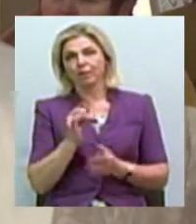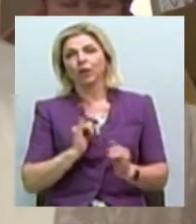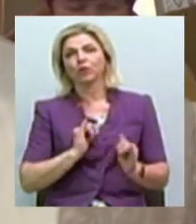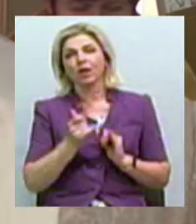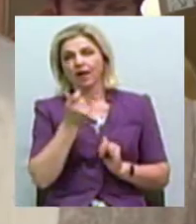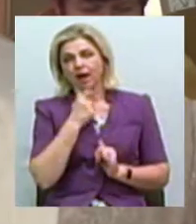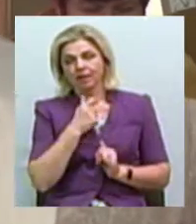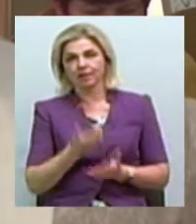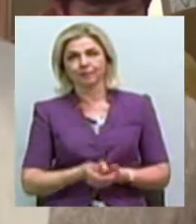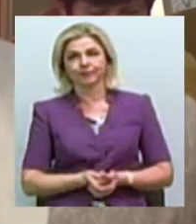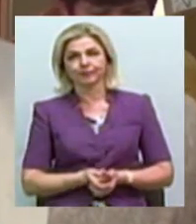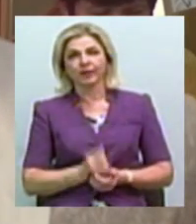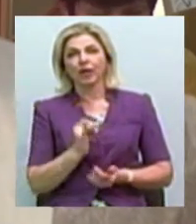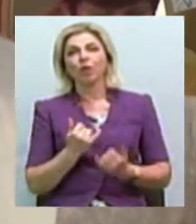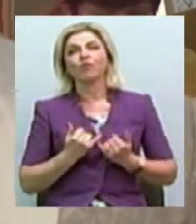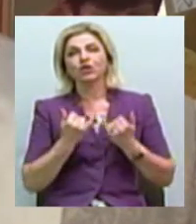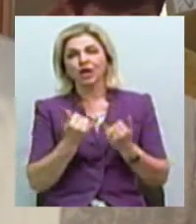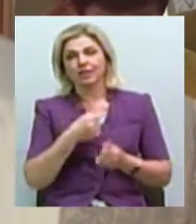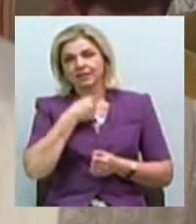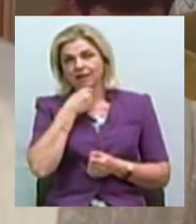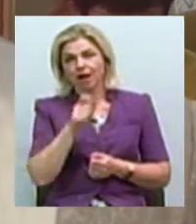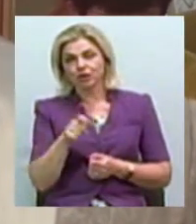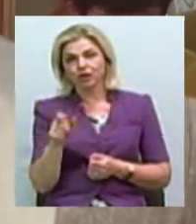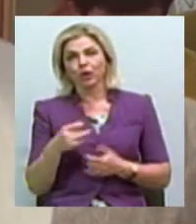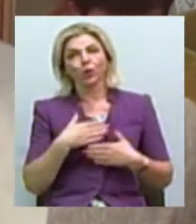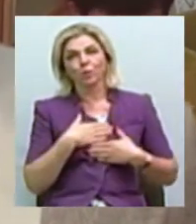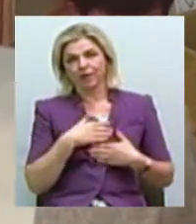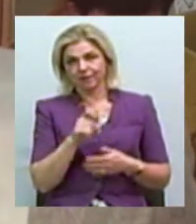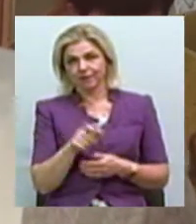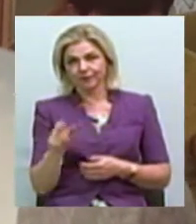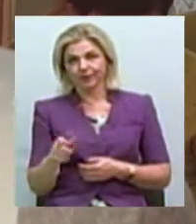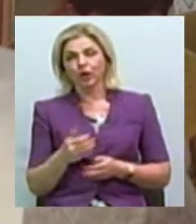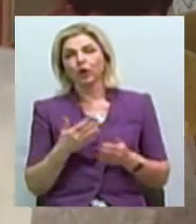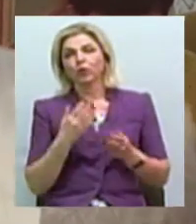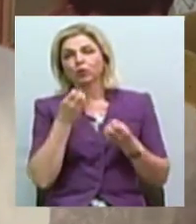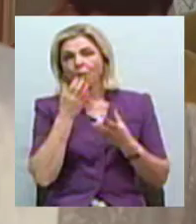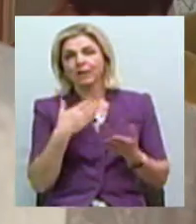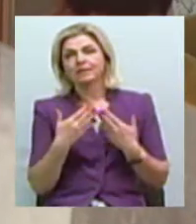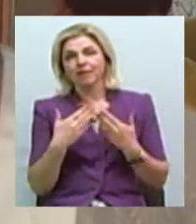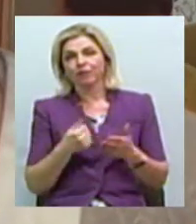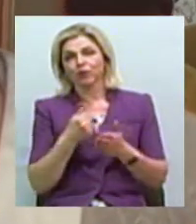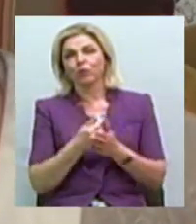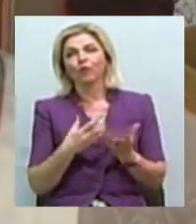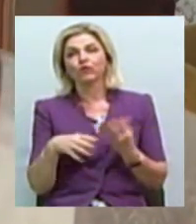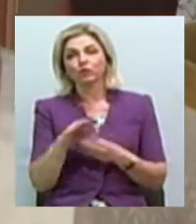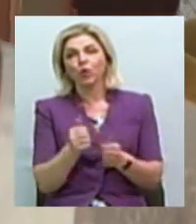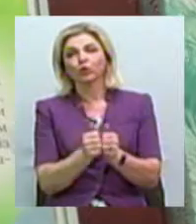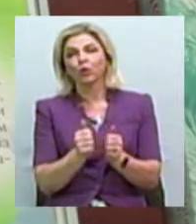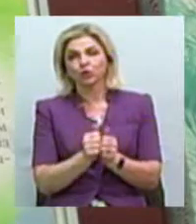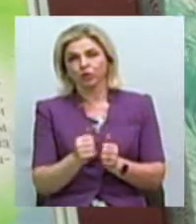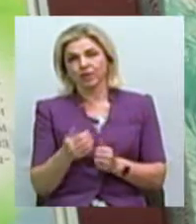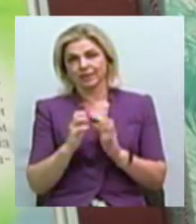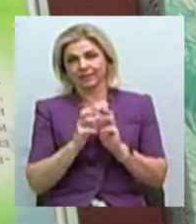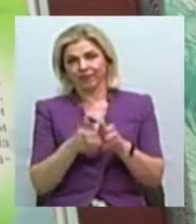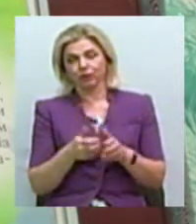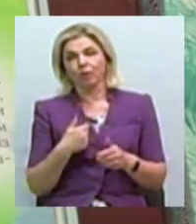толерантним, і поважати старших, і любити їх, добре ставитися до всього оточуючого світу. Мені